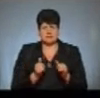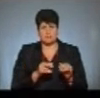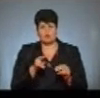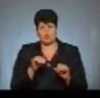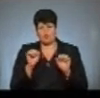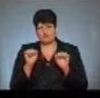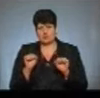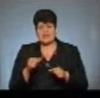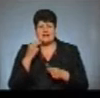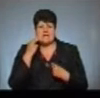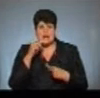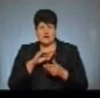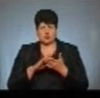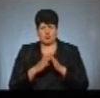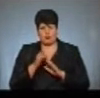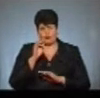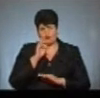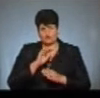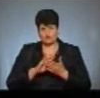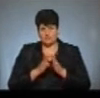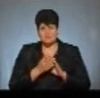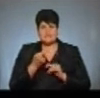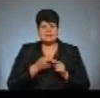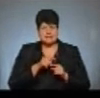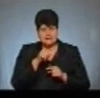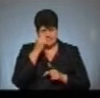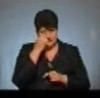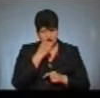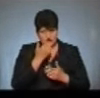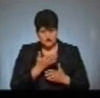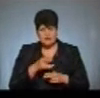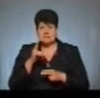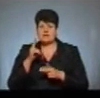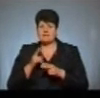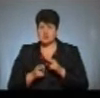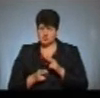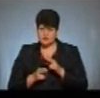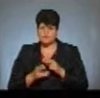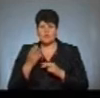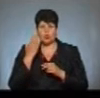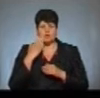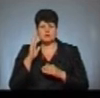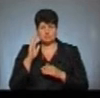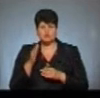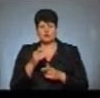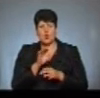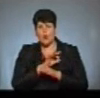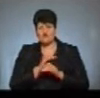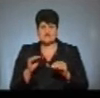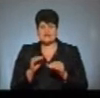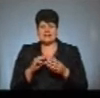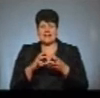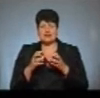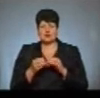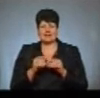можливості, найкращі комфортні умови. Ми їм за це вдячні. І на завершення. Коли вже будуть оприлюднені офіційні